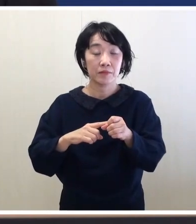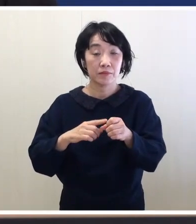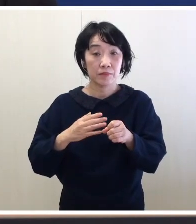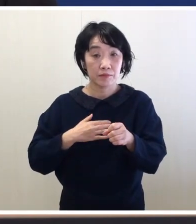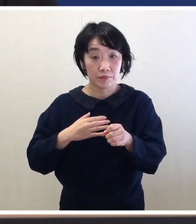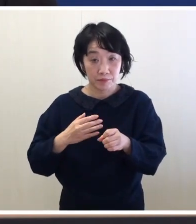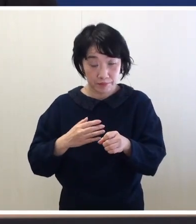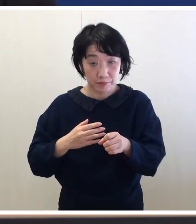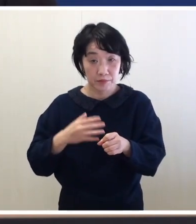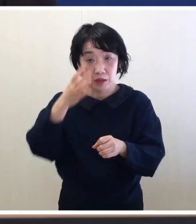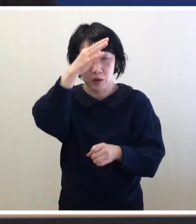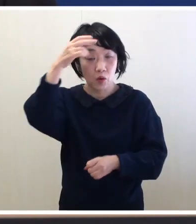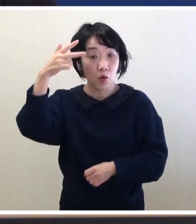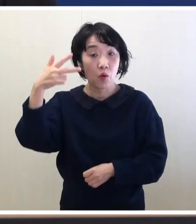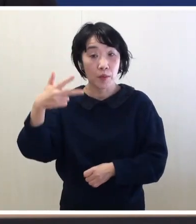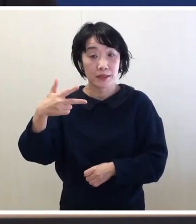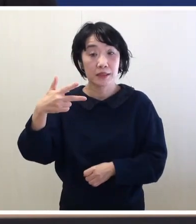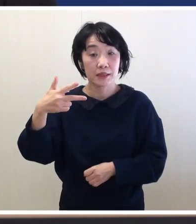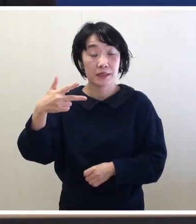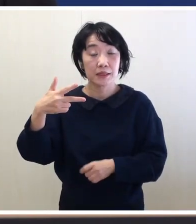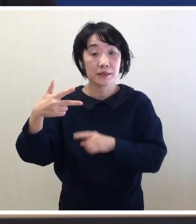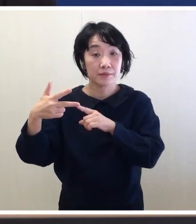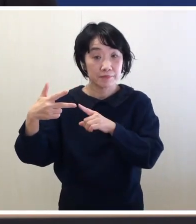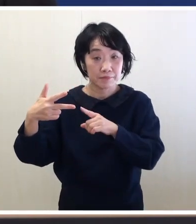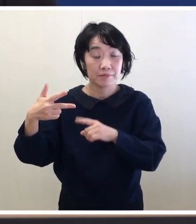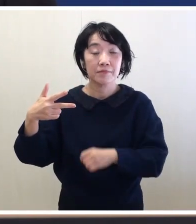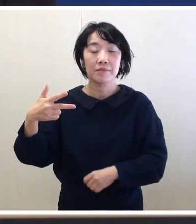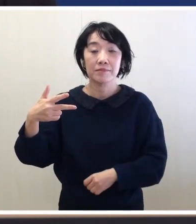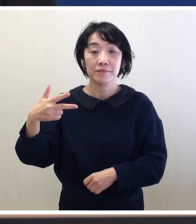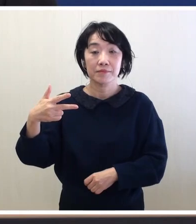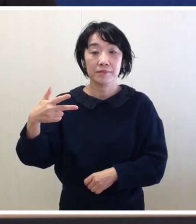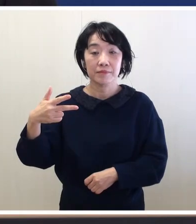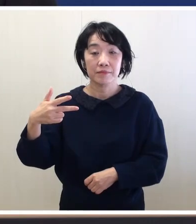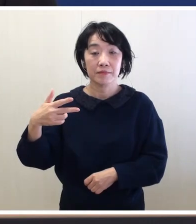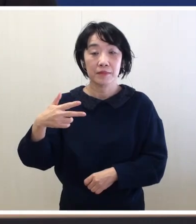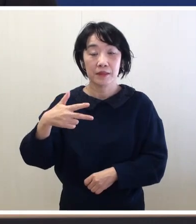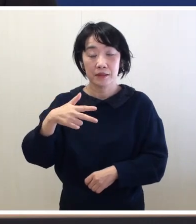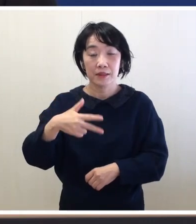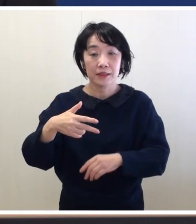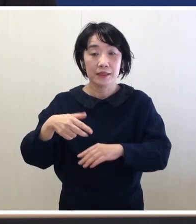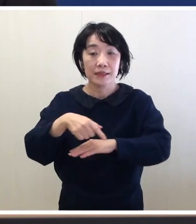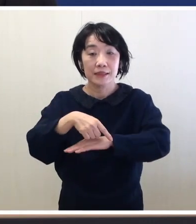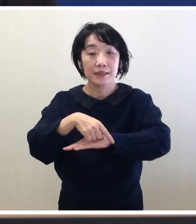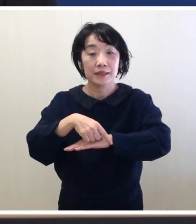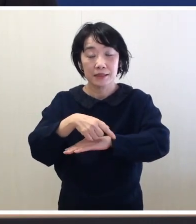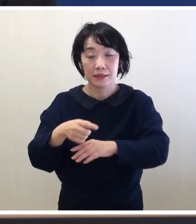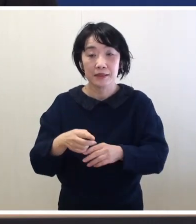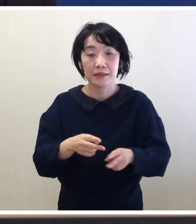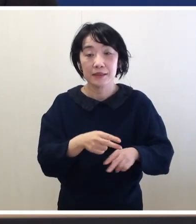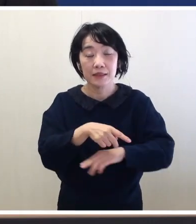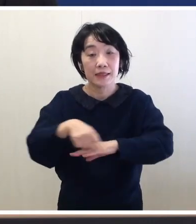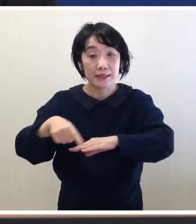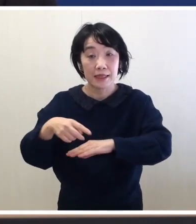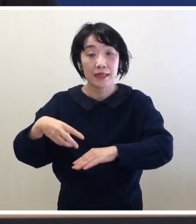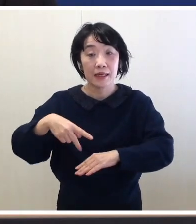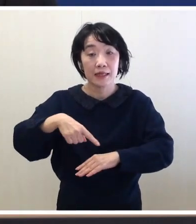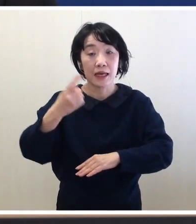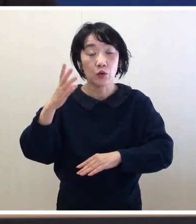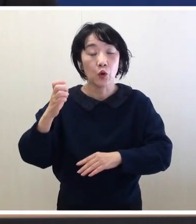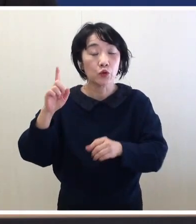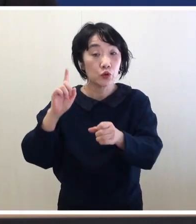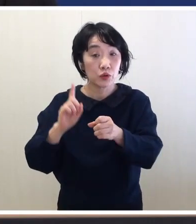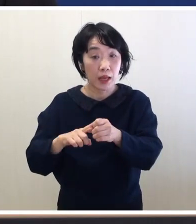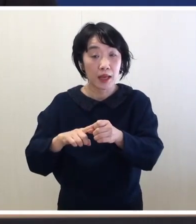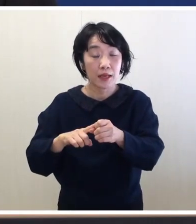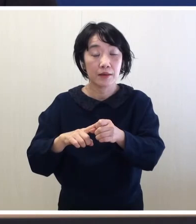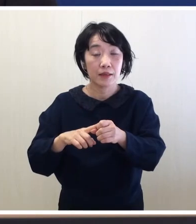という年はご存じの通り神戸市さんの市制140周年にもなり